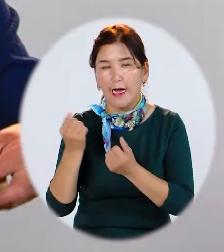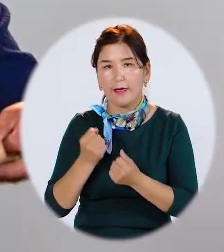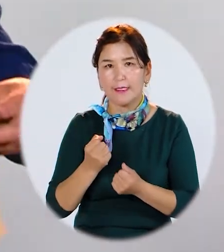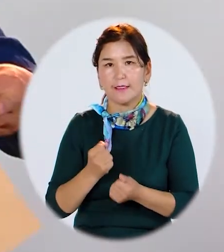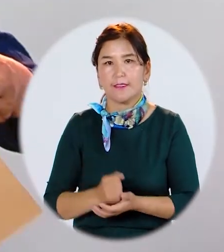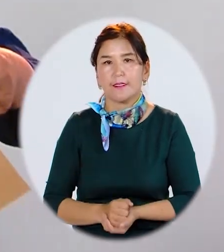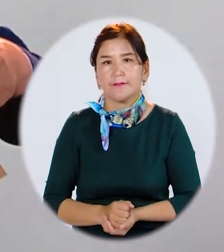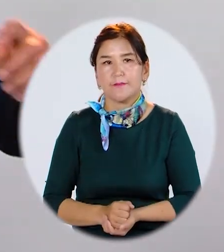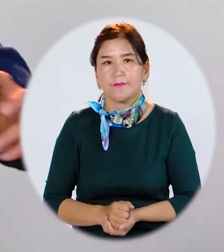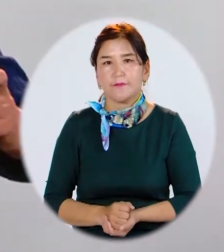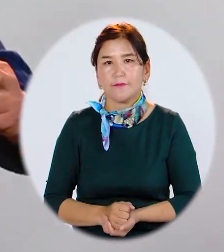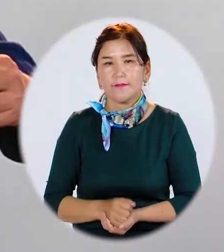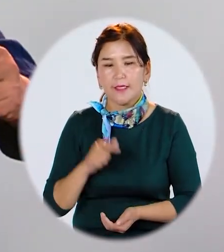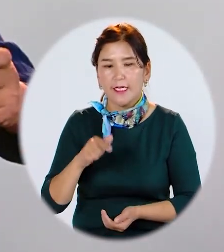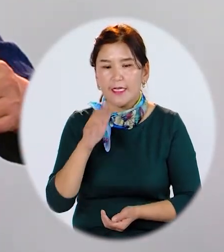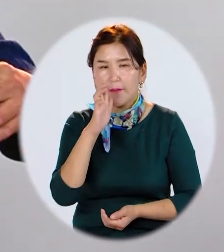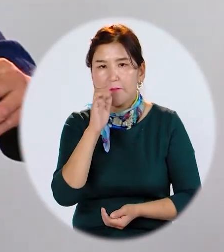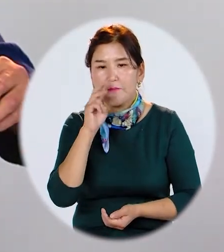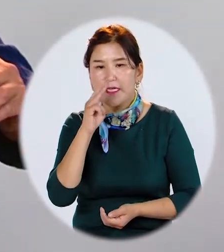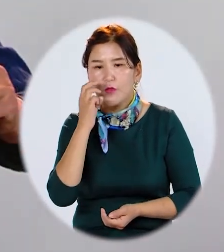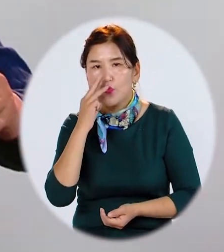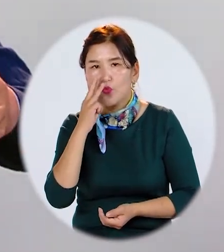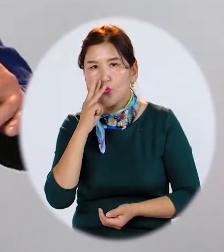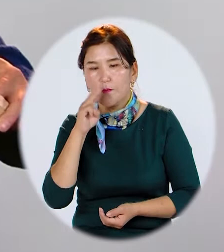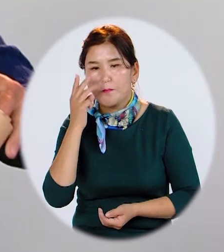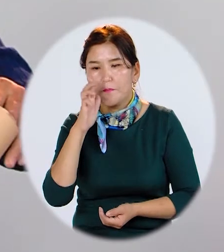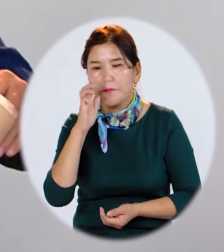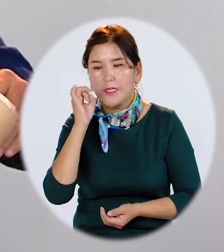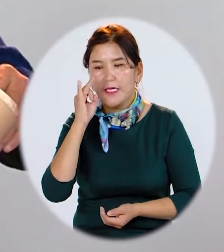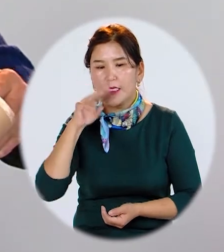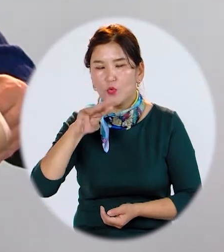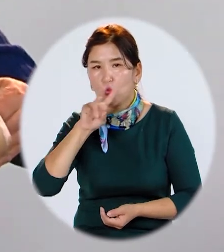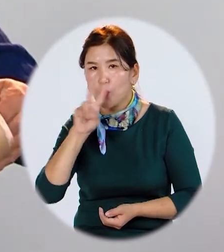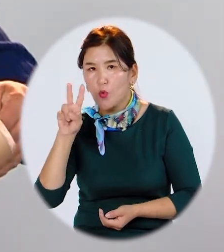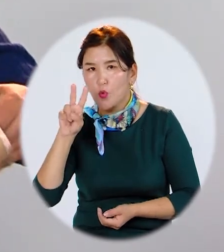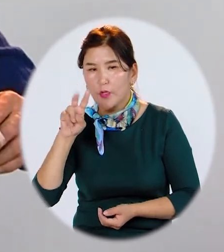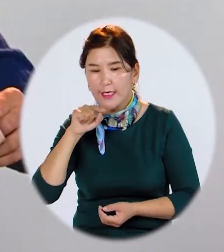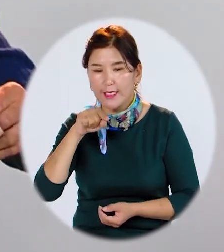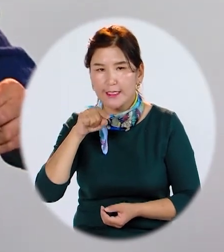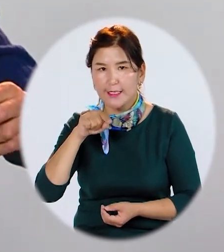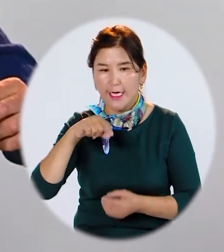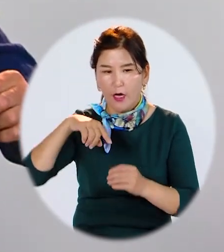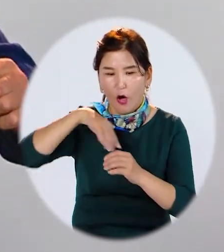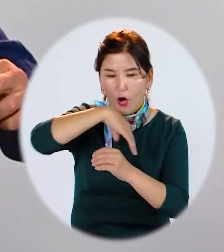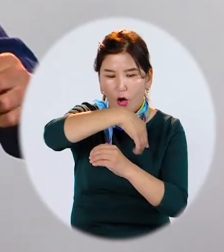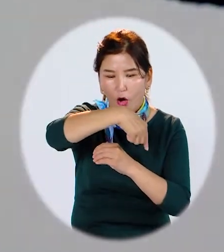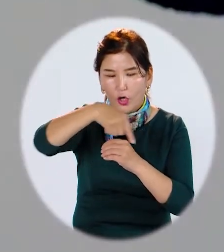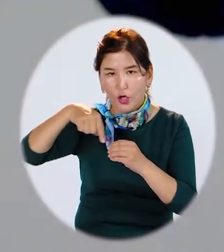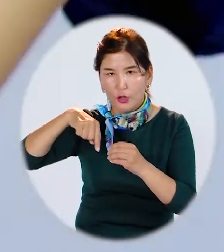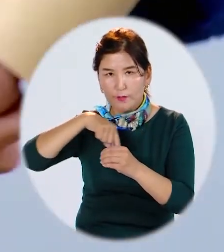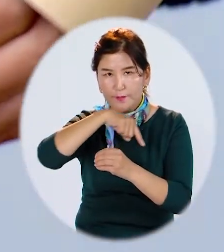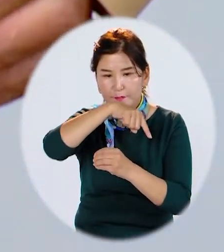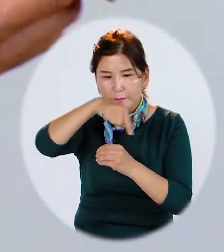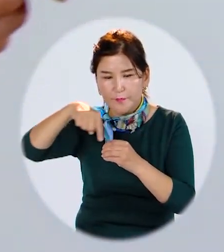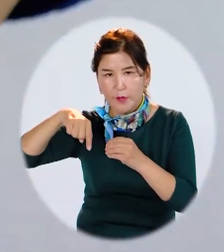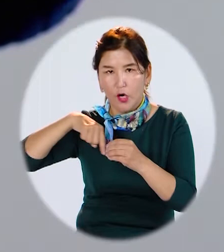За ингээд энэ битүү хэсгээ орооч эхлэнэ. За ингээд ороолоо.